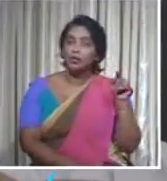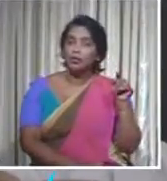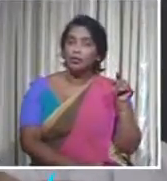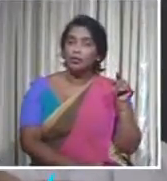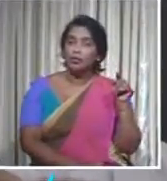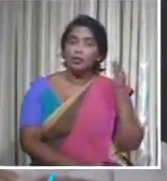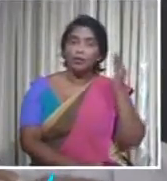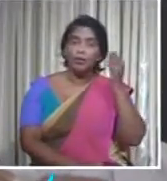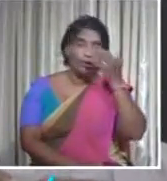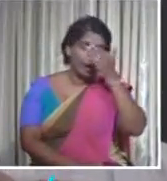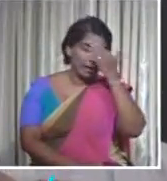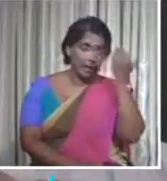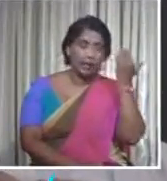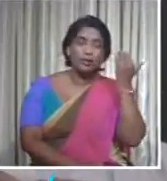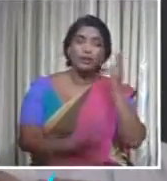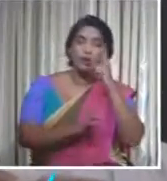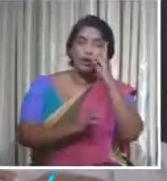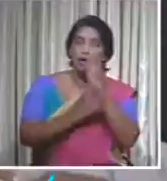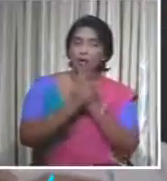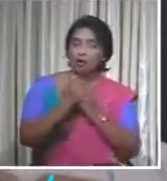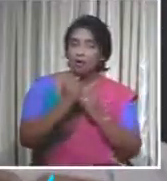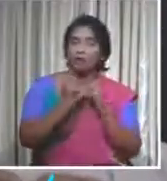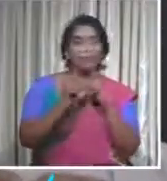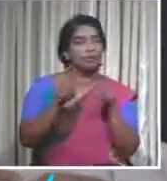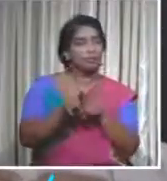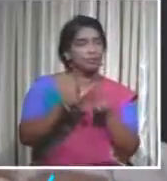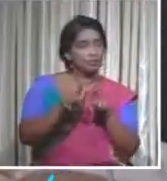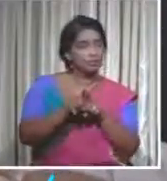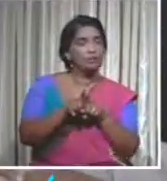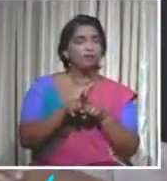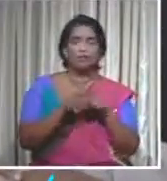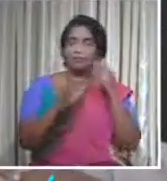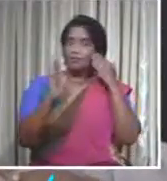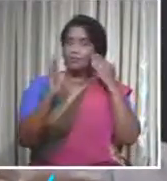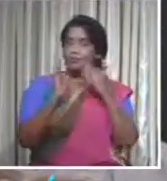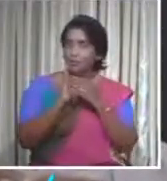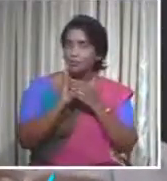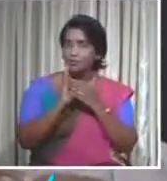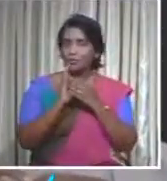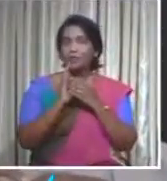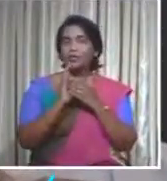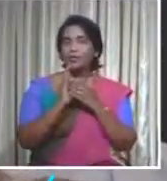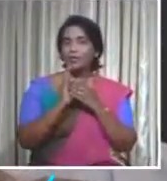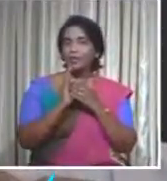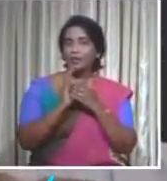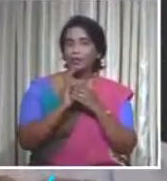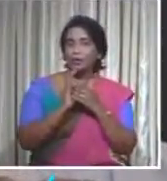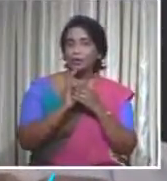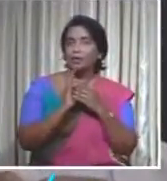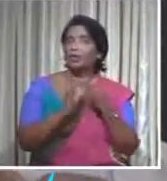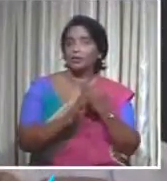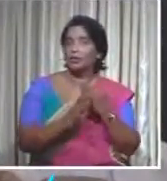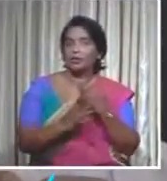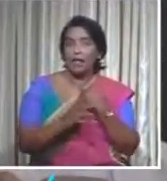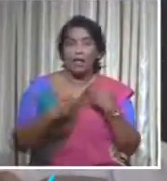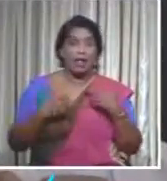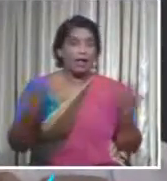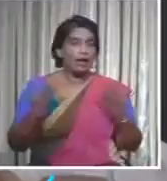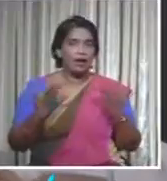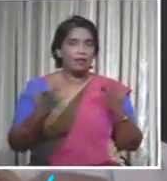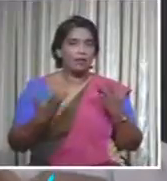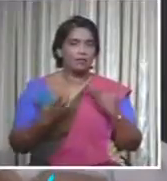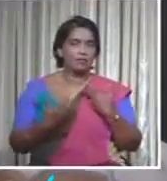हिंदुपाटे अडया बौद्ध अडया नान इे कूर मुड़े